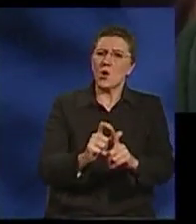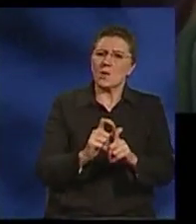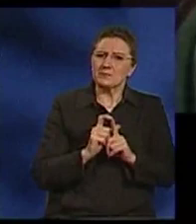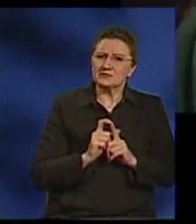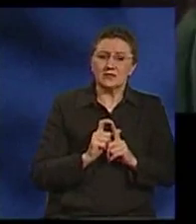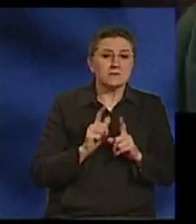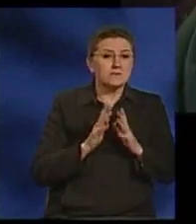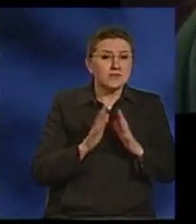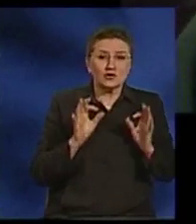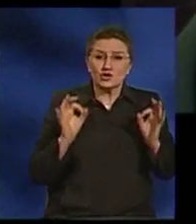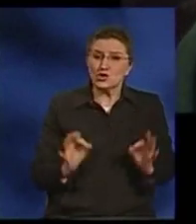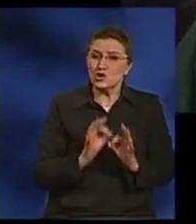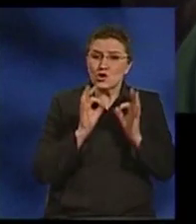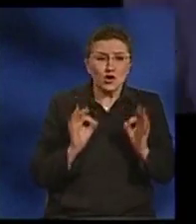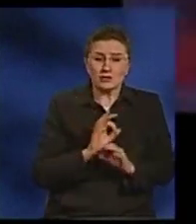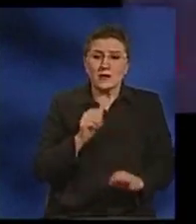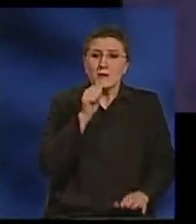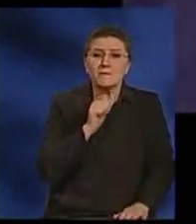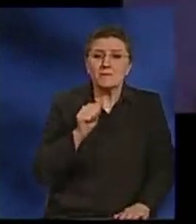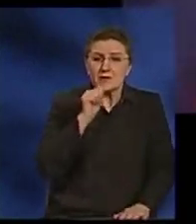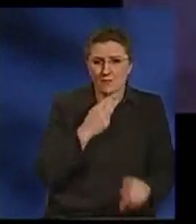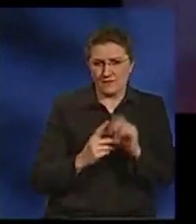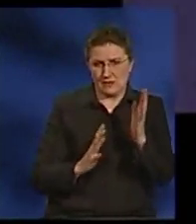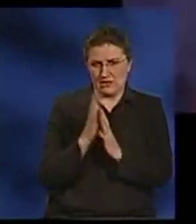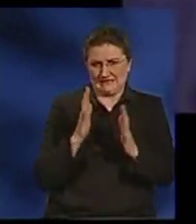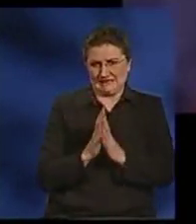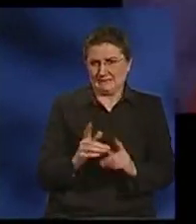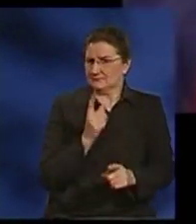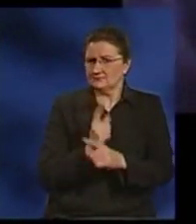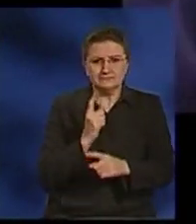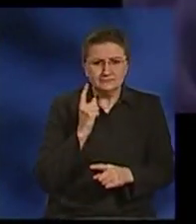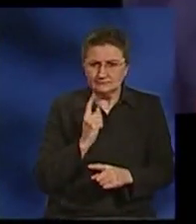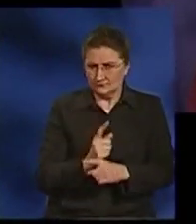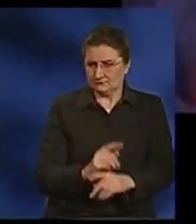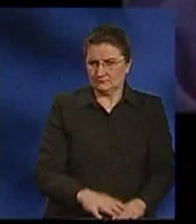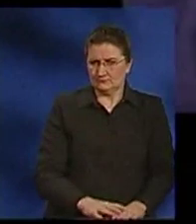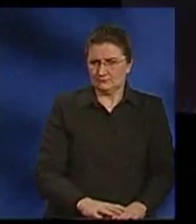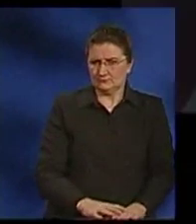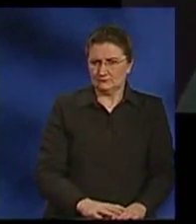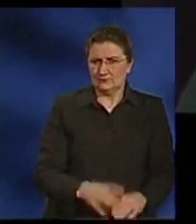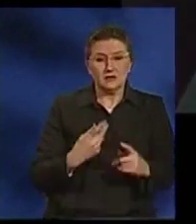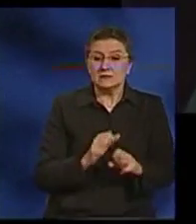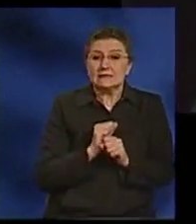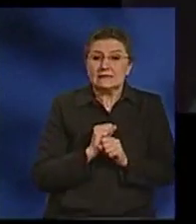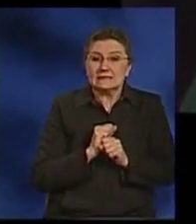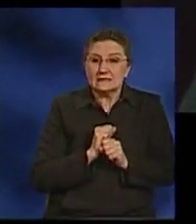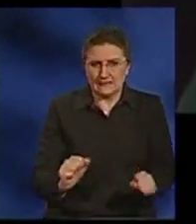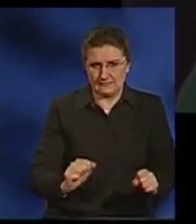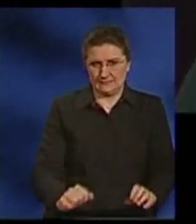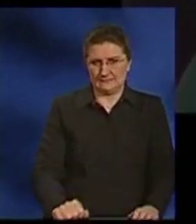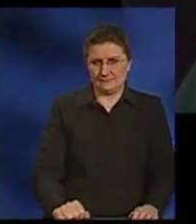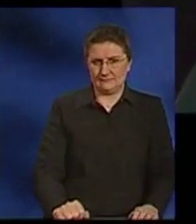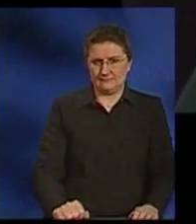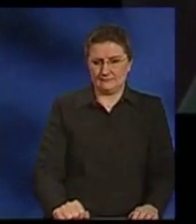Что никогда больше не будешь даже пробовать эти корни Тоже мне чудодейственный корень